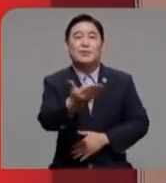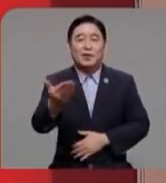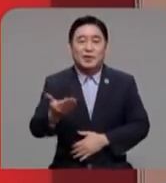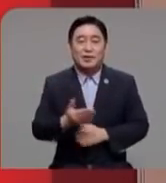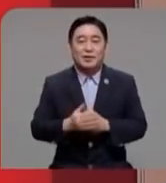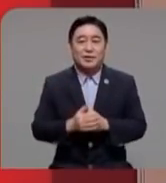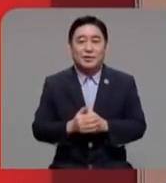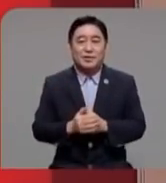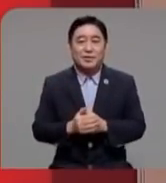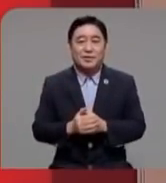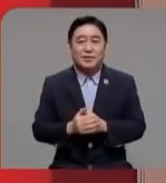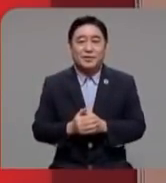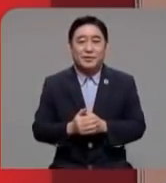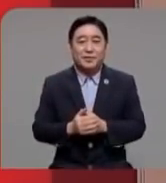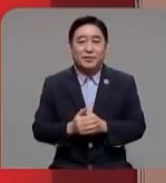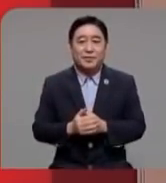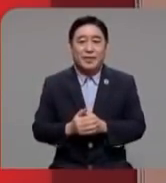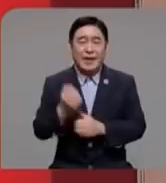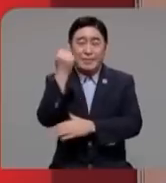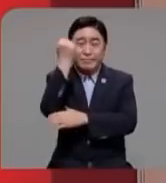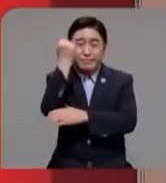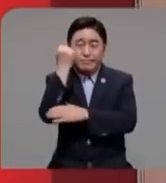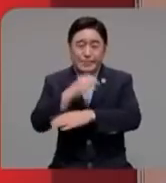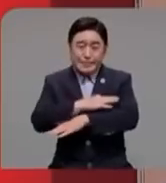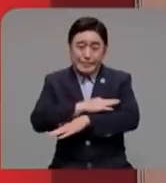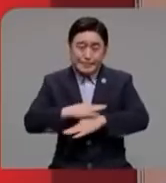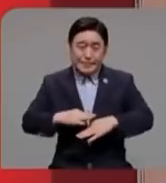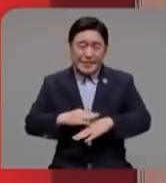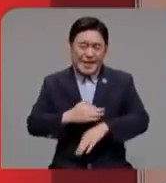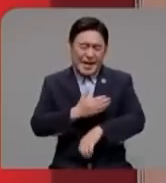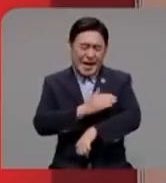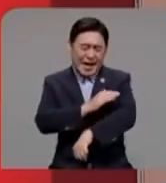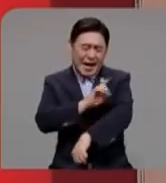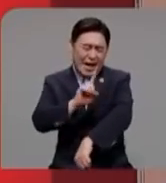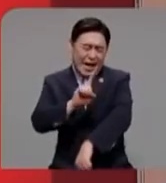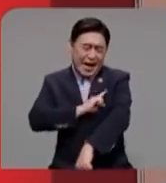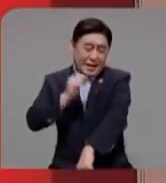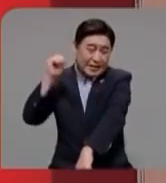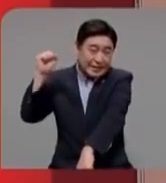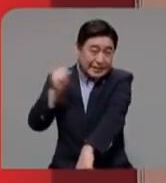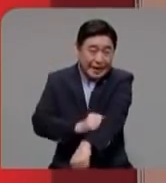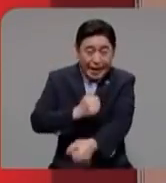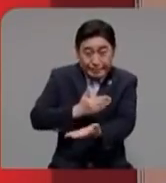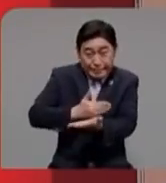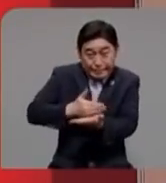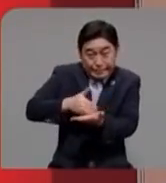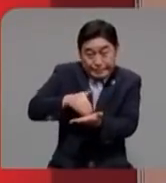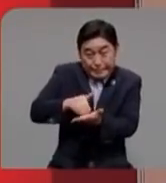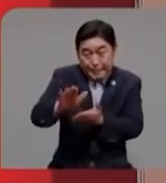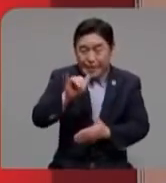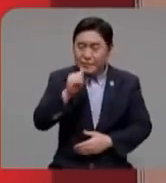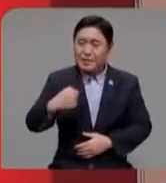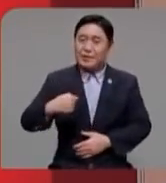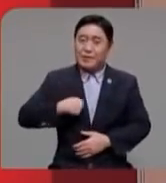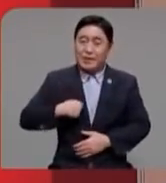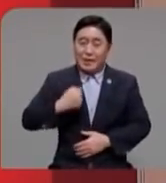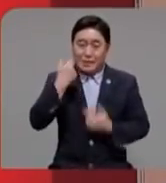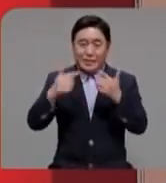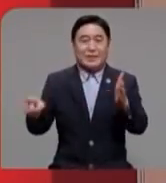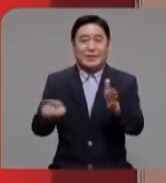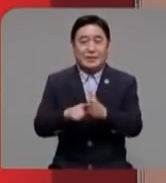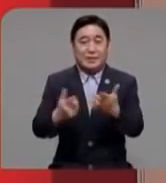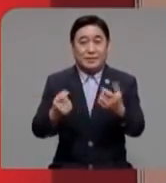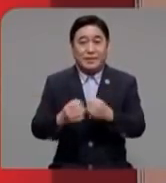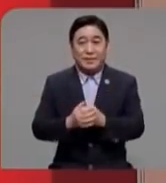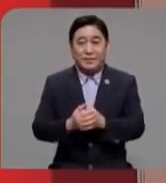여러분께서 이런 부패를 가장 잘 척결할 수 있는 사람으로 저를 생각할 것이라고 저는 확신합니다.